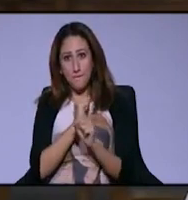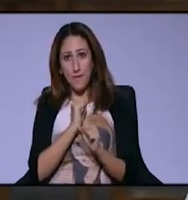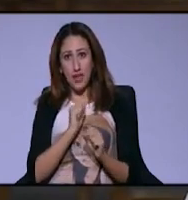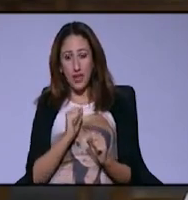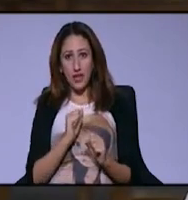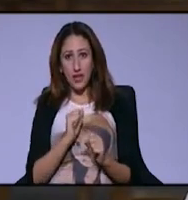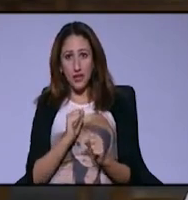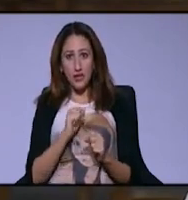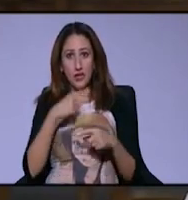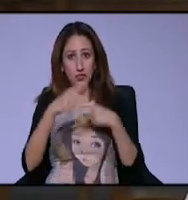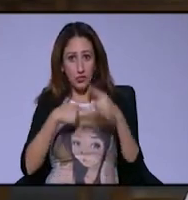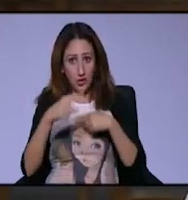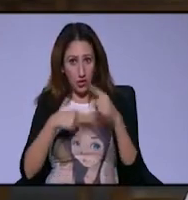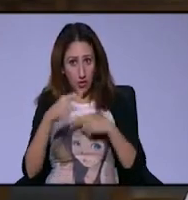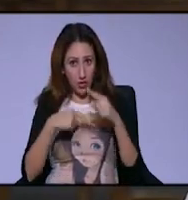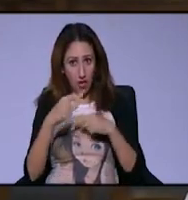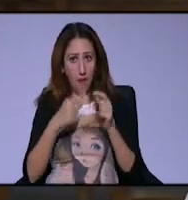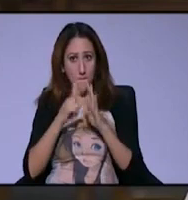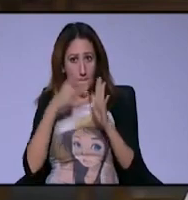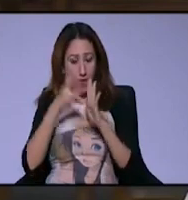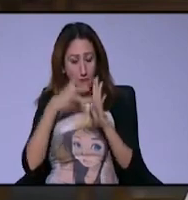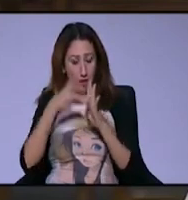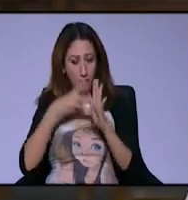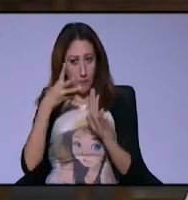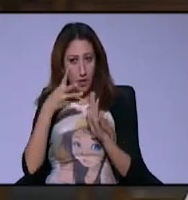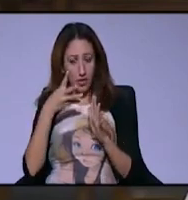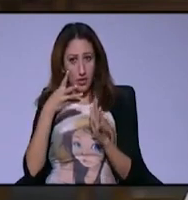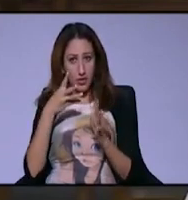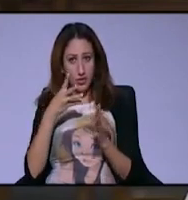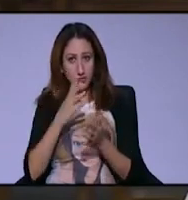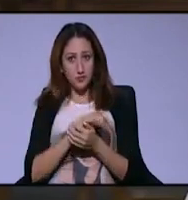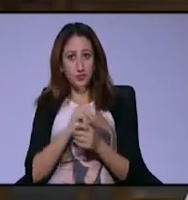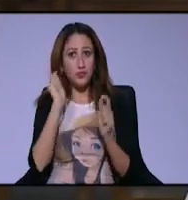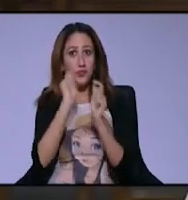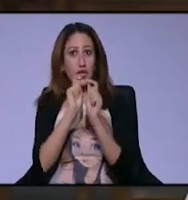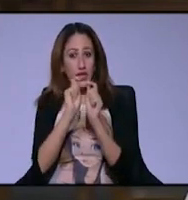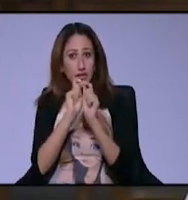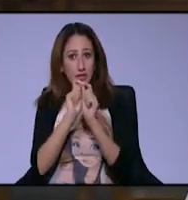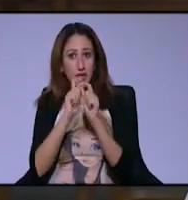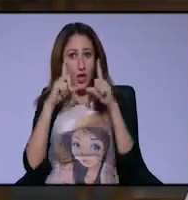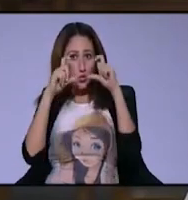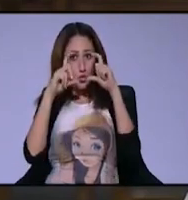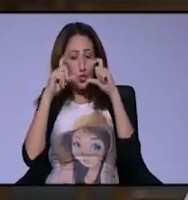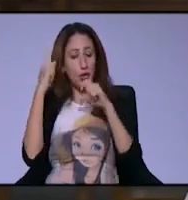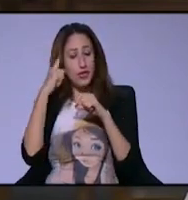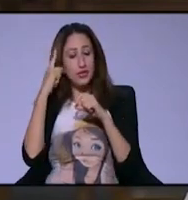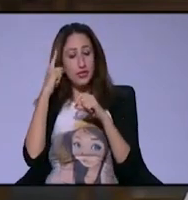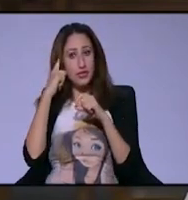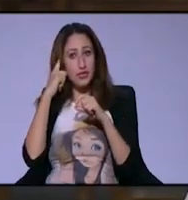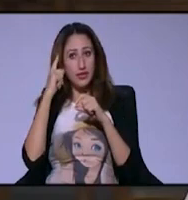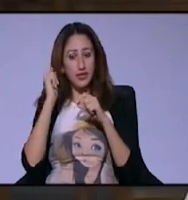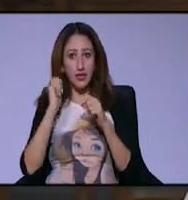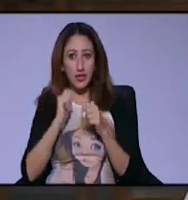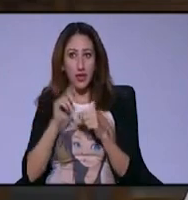مؤيد لتكرارها مرات ومرات، وهل تلعب دورا في إصلاح الصورة الذهنية المرسومة لدى البعض في الغرب